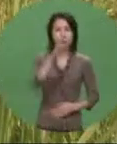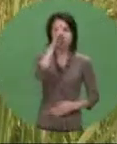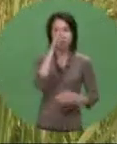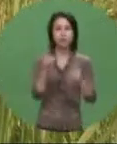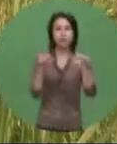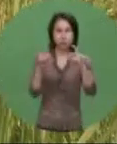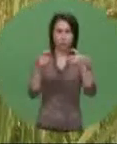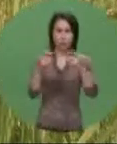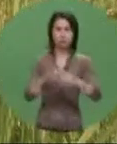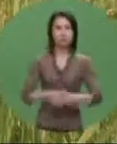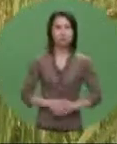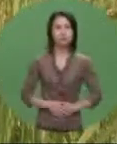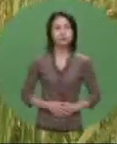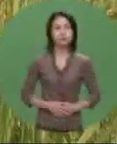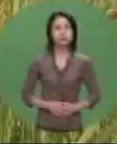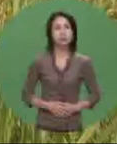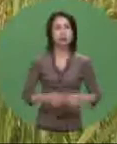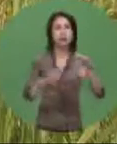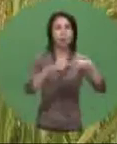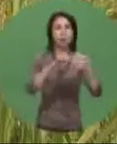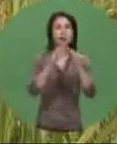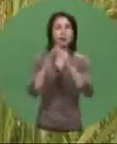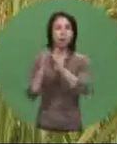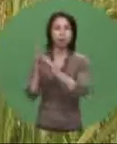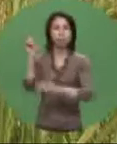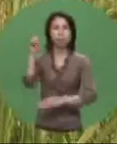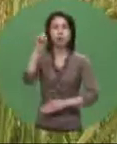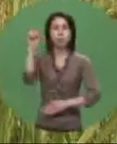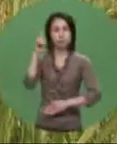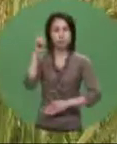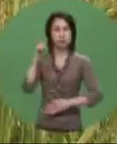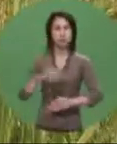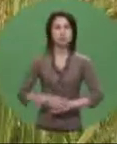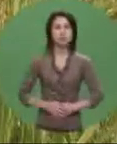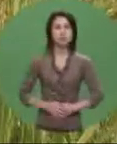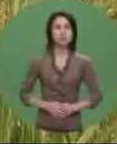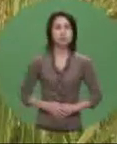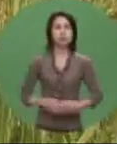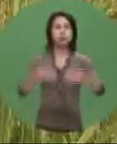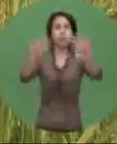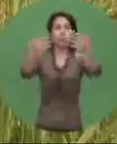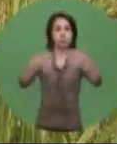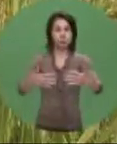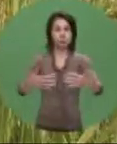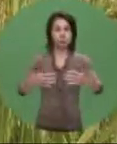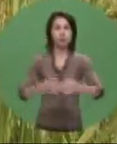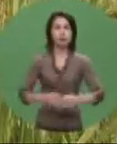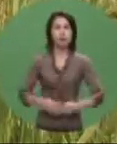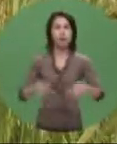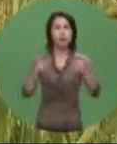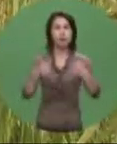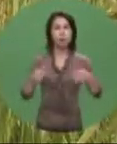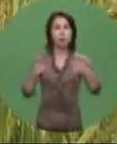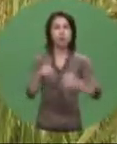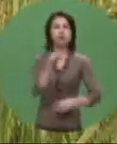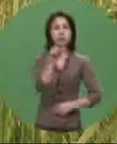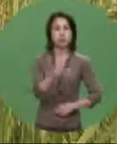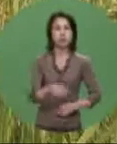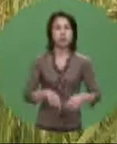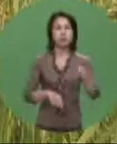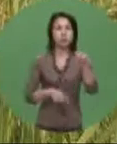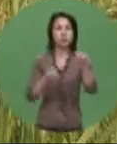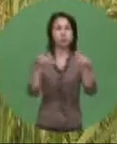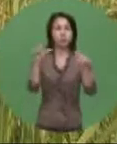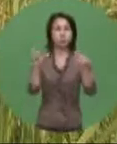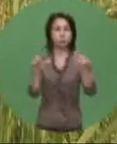こんにちは。ダブリータウンイコマの時間です。この番組は毎月1日と15